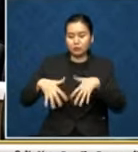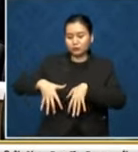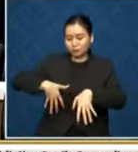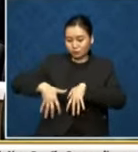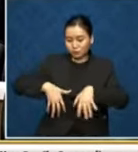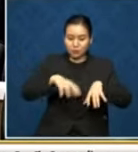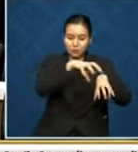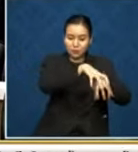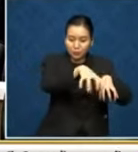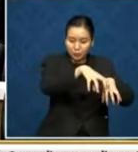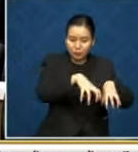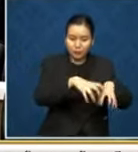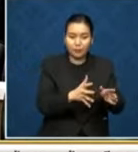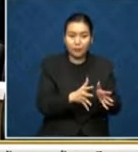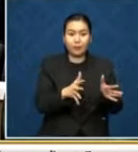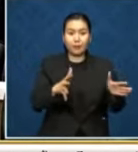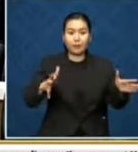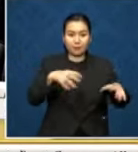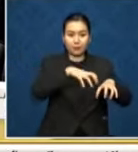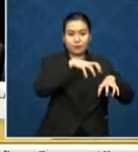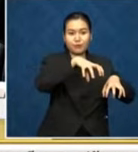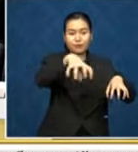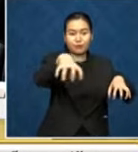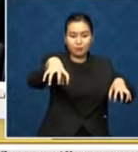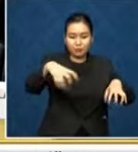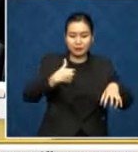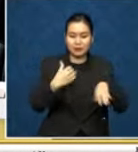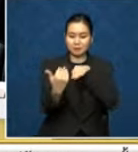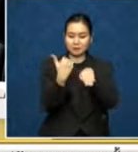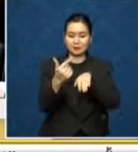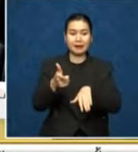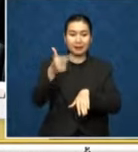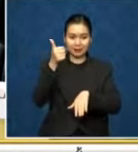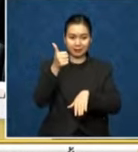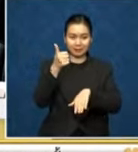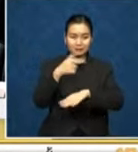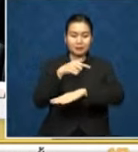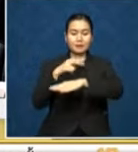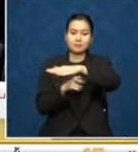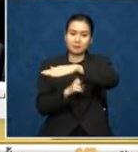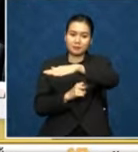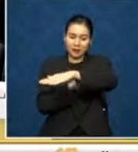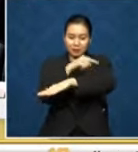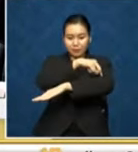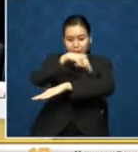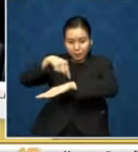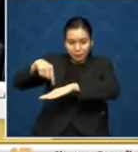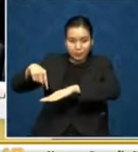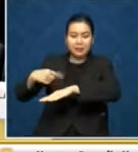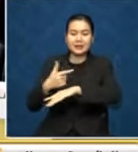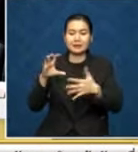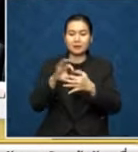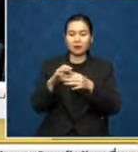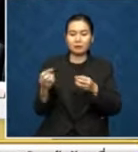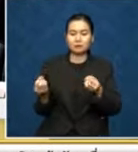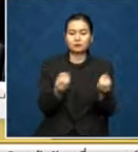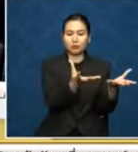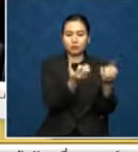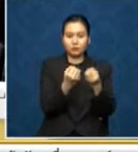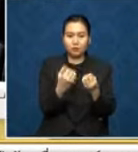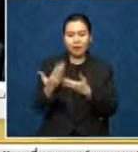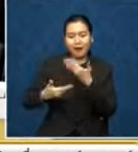นั้นนะครับมีการขยายตัวอย่างรวดเร็วเป็นเส้นทางหลักในการเดินทางของประชาชนและการขนส่งของภาคธุรกิจนะครับ